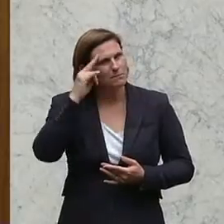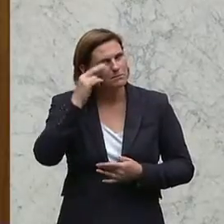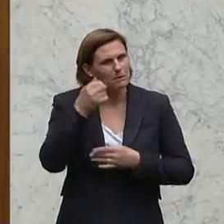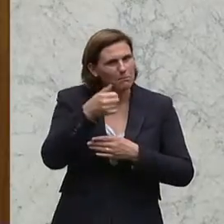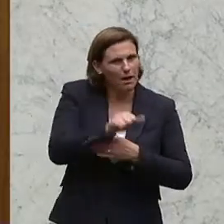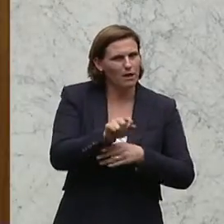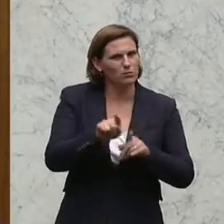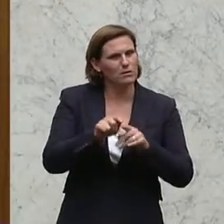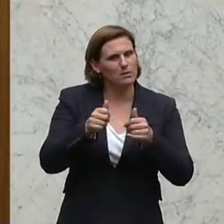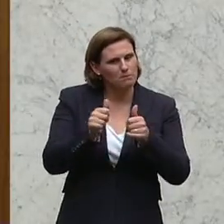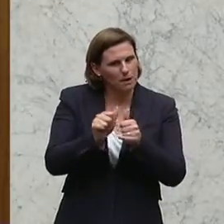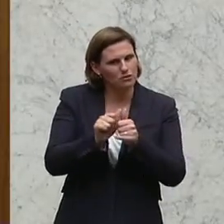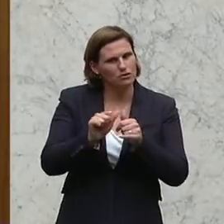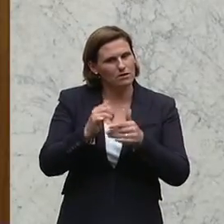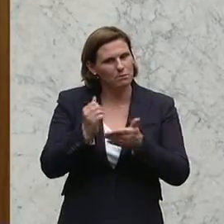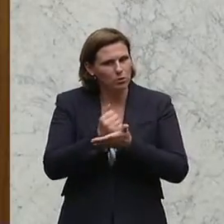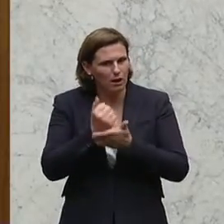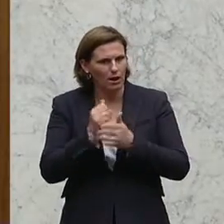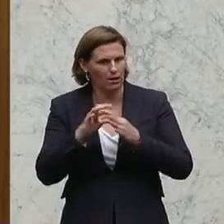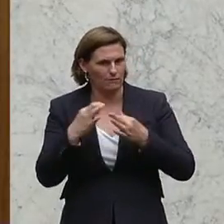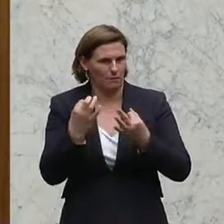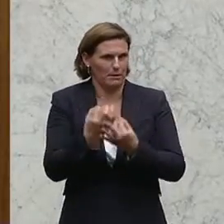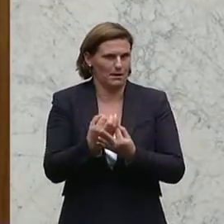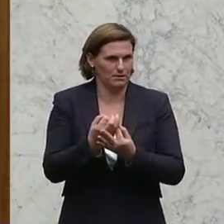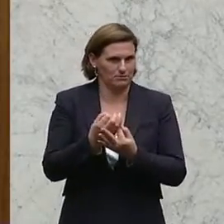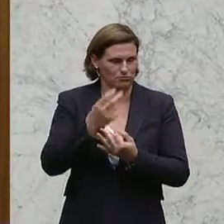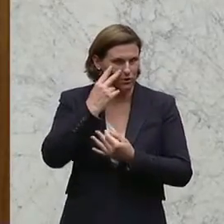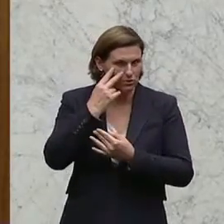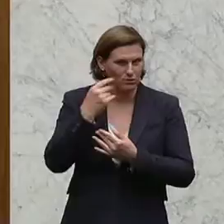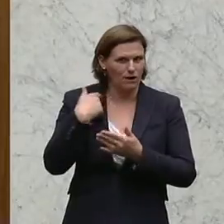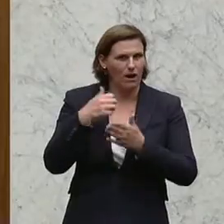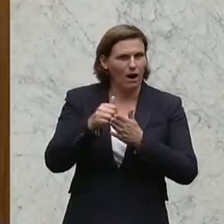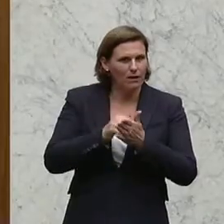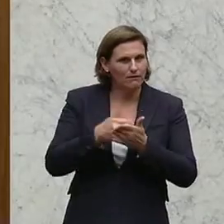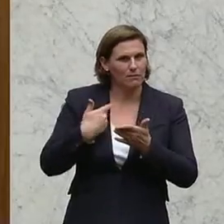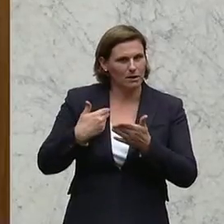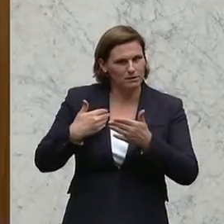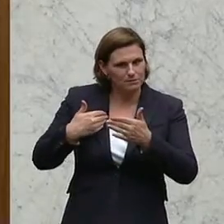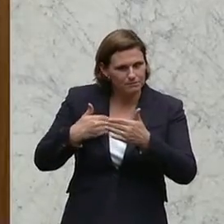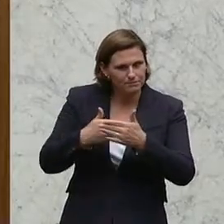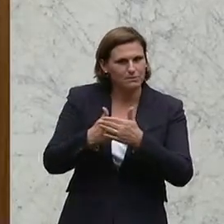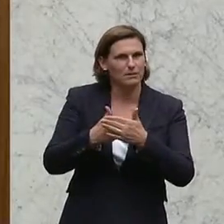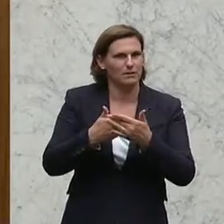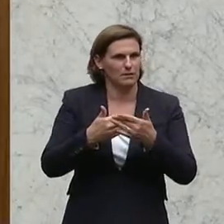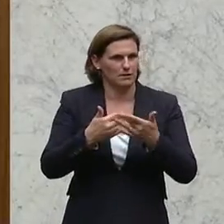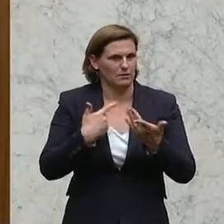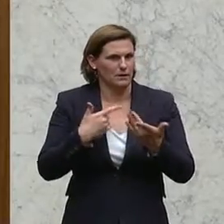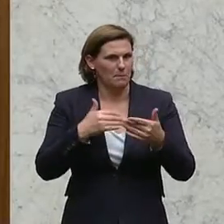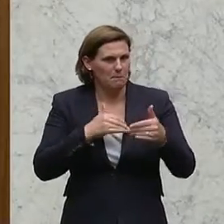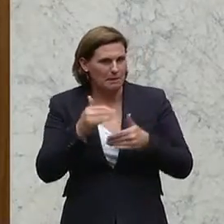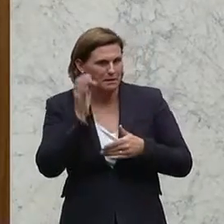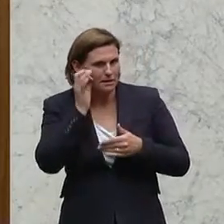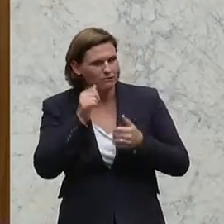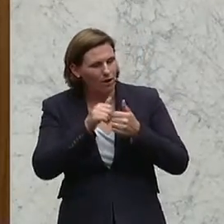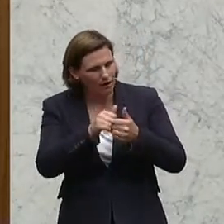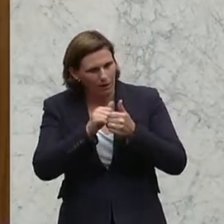ein partnerschaftliches Familienmodell. Und dafür habe ich seit Anfang meiner Amtsperiode gekämpft und mich dafür eingesetzt. Und das